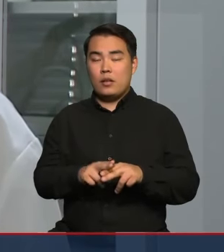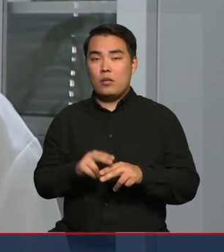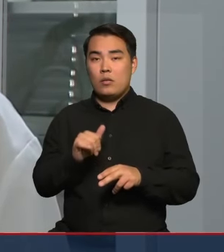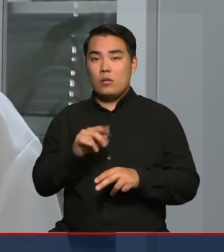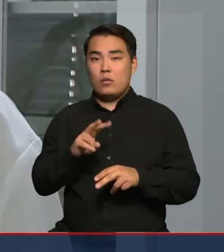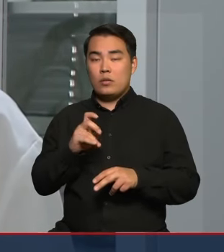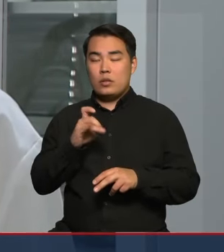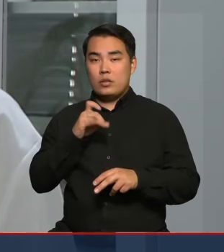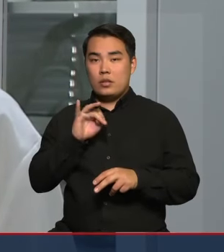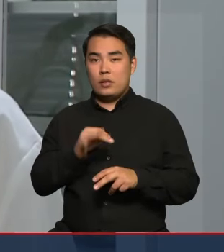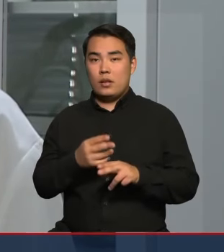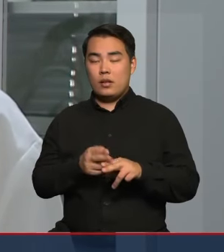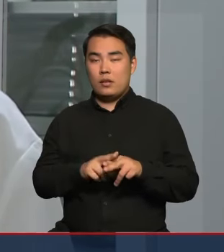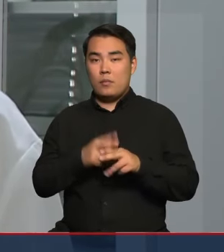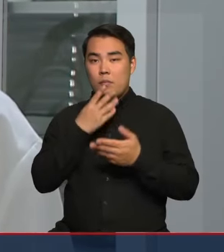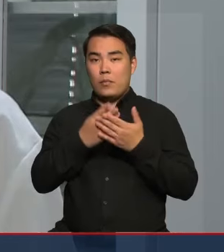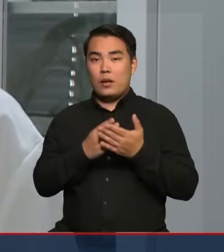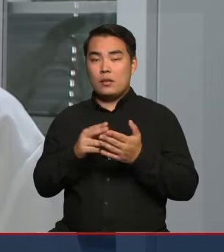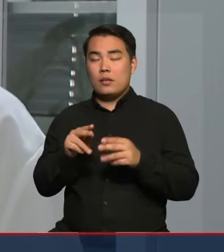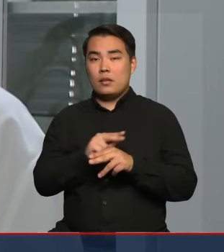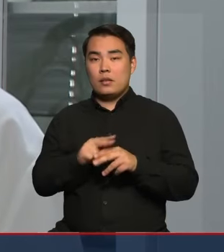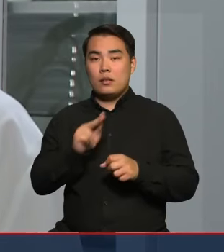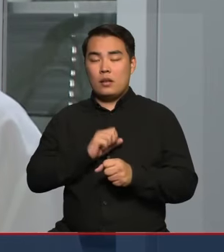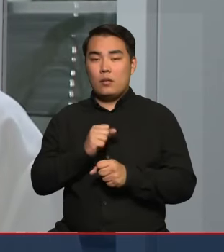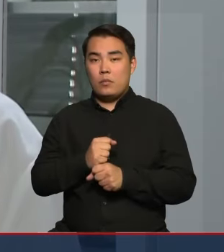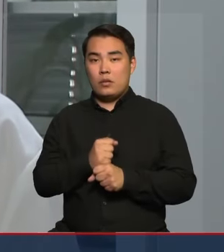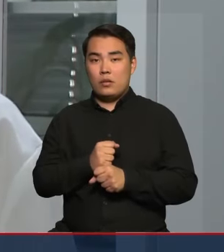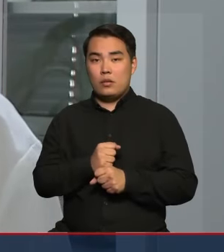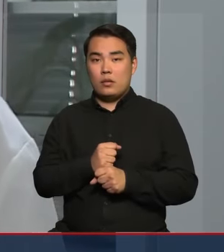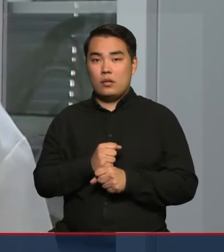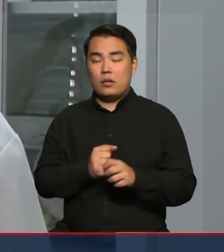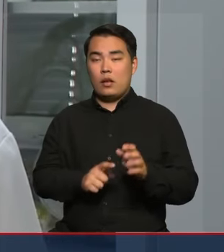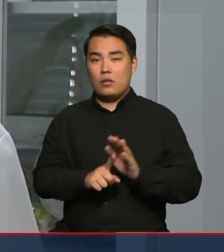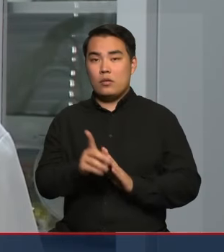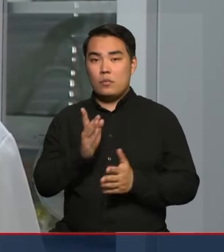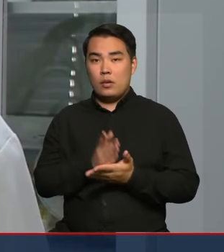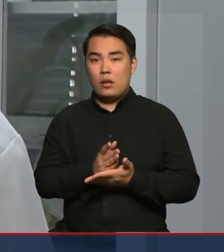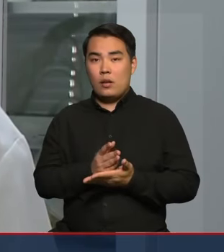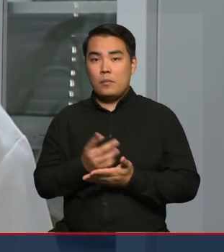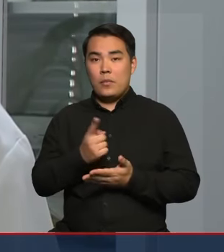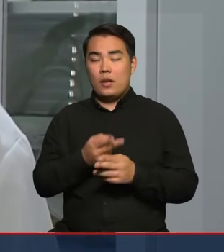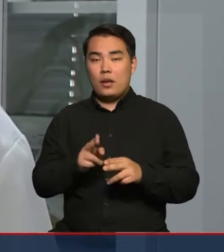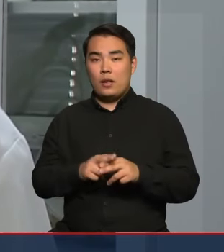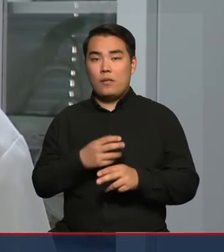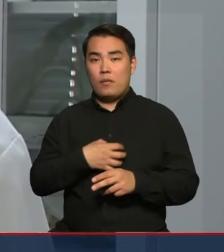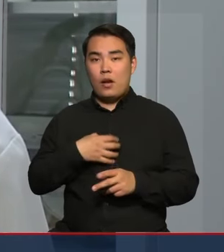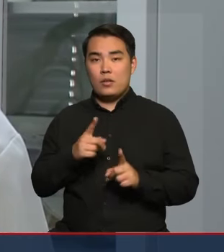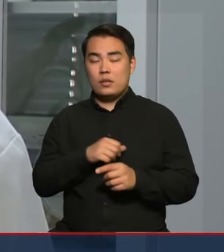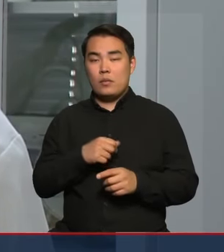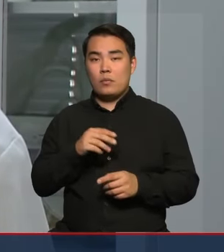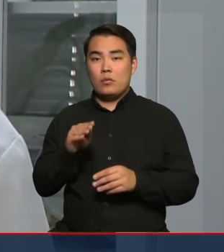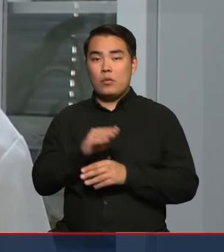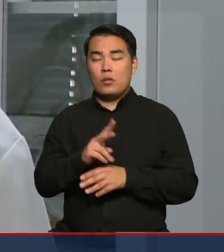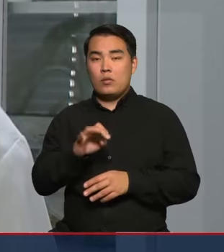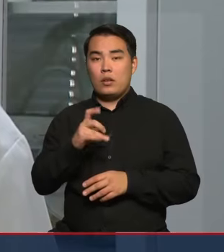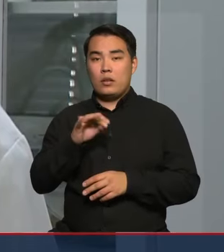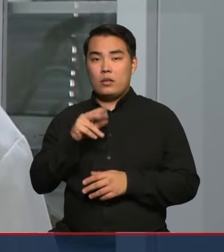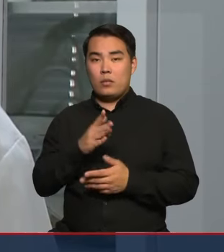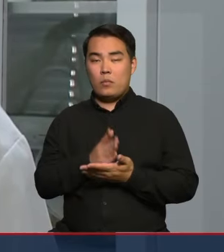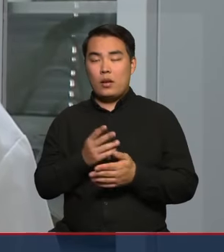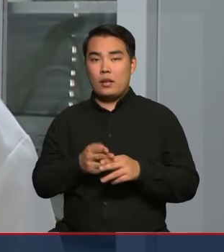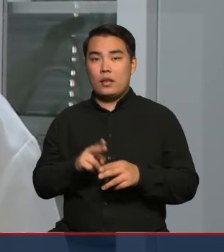лютеция ПСМА деген радиофарм препараттық өндірісін бастайын деп отырмыз. Бірінші кезекте доклиникалық зерттеу жасалады, одан